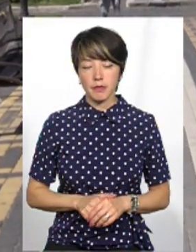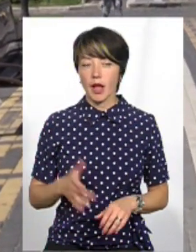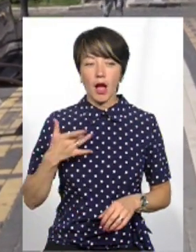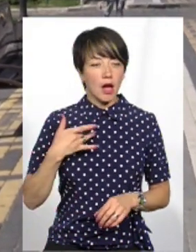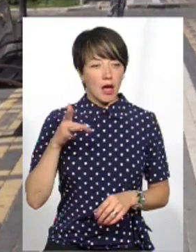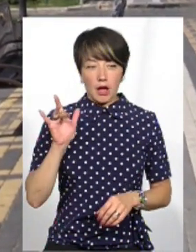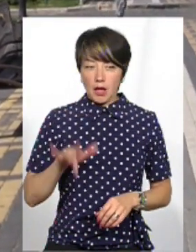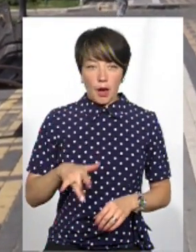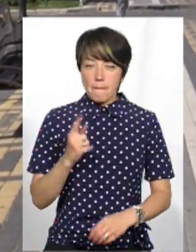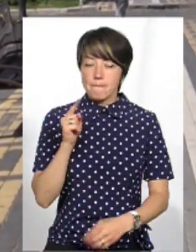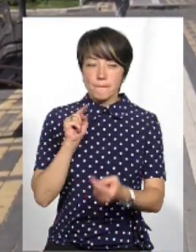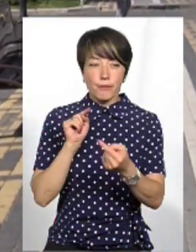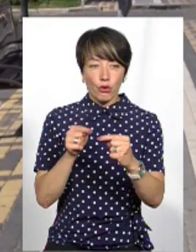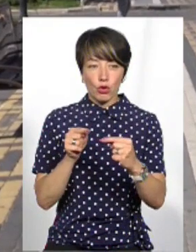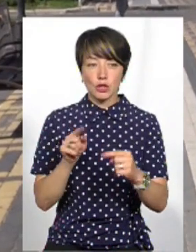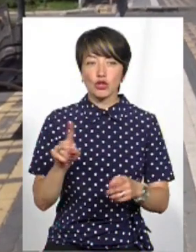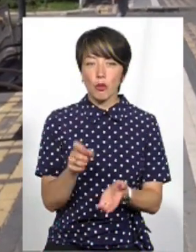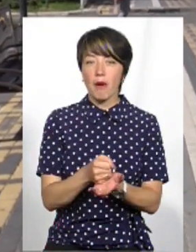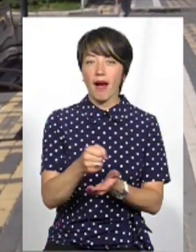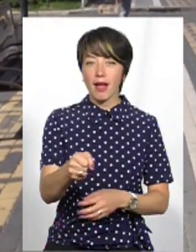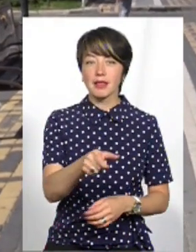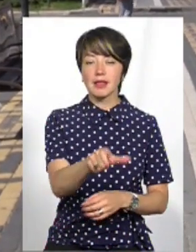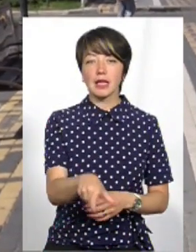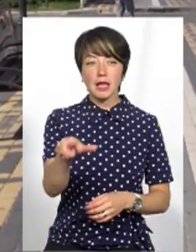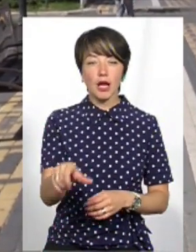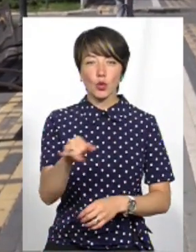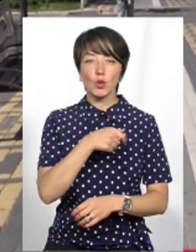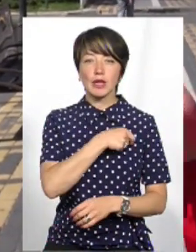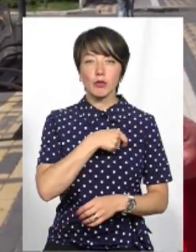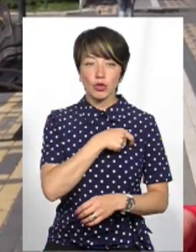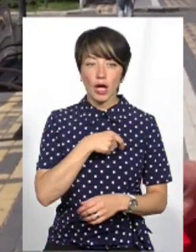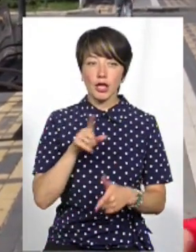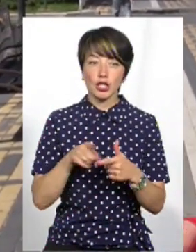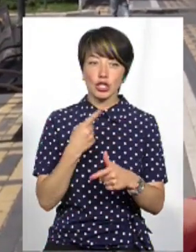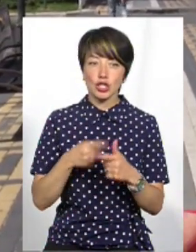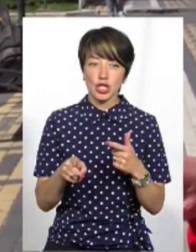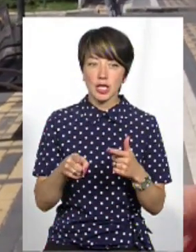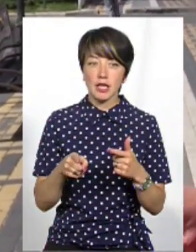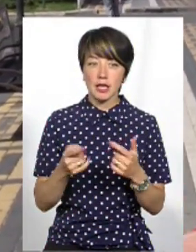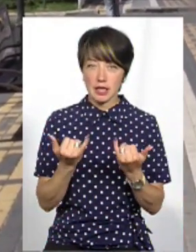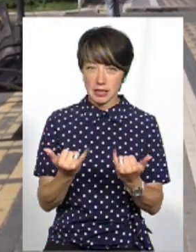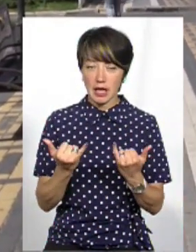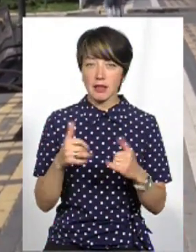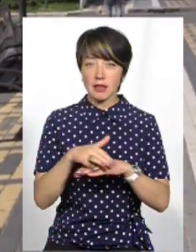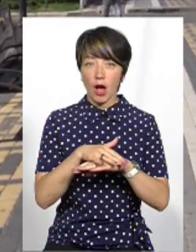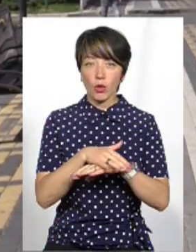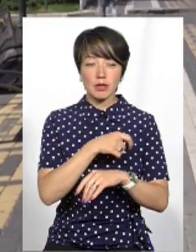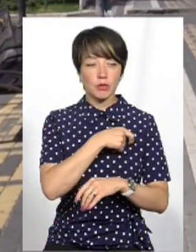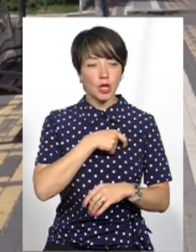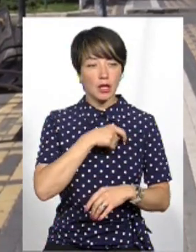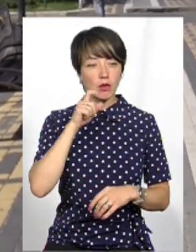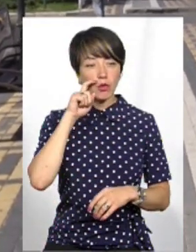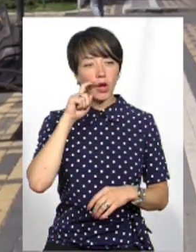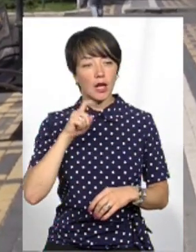Категорично проти того, що кандидати у депутати, чи навіть дійсні народні депутати в